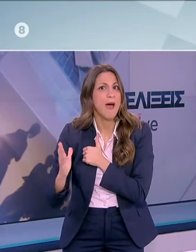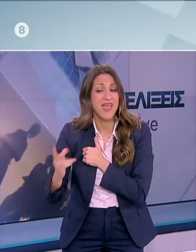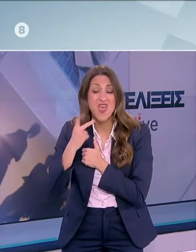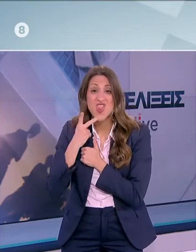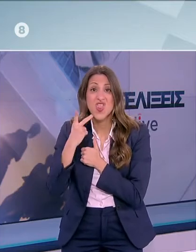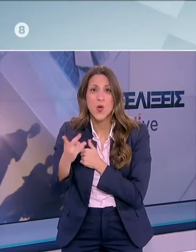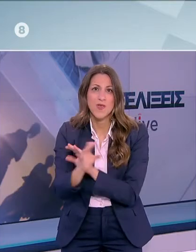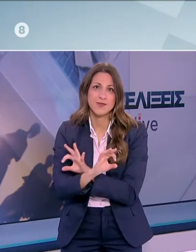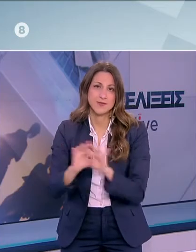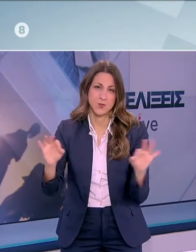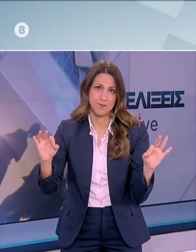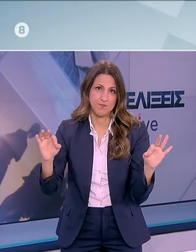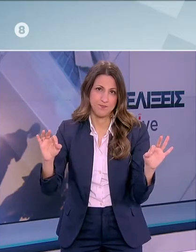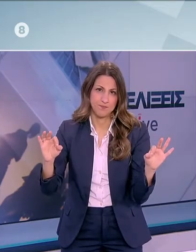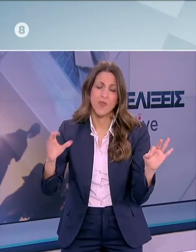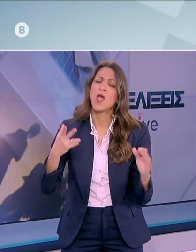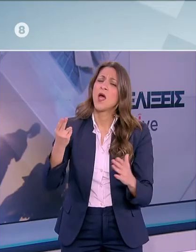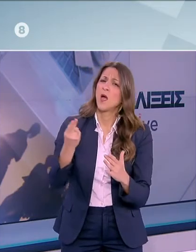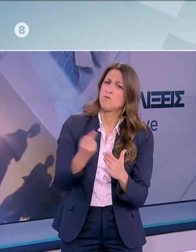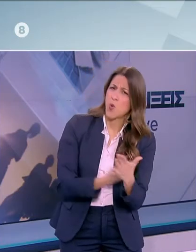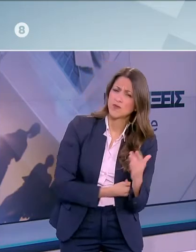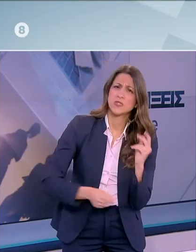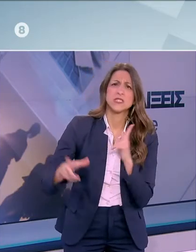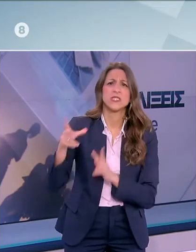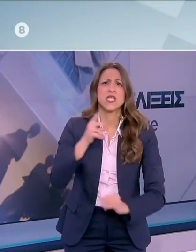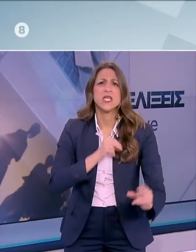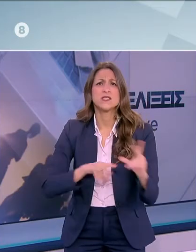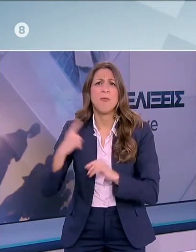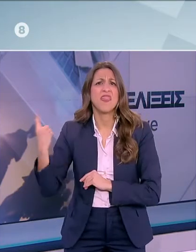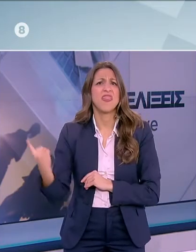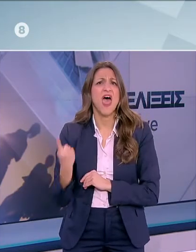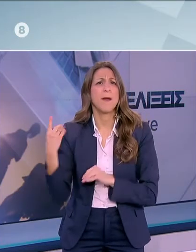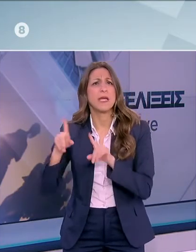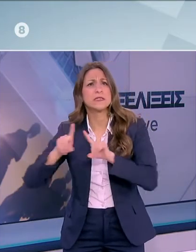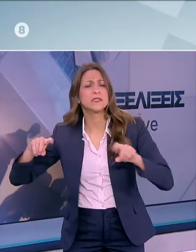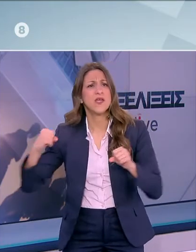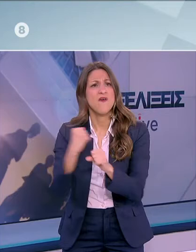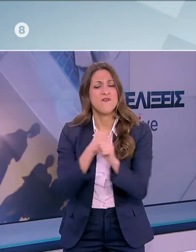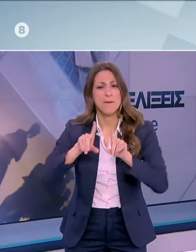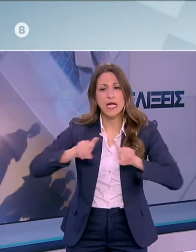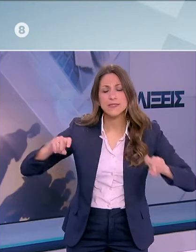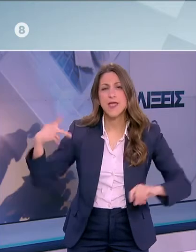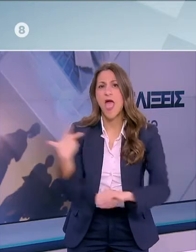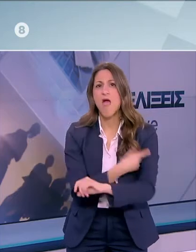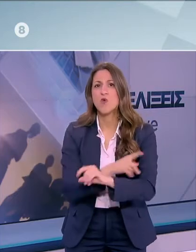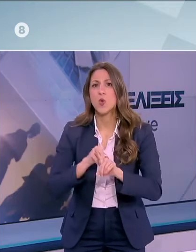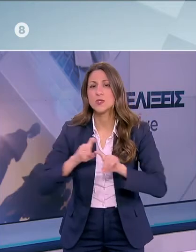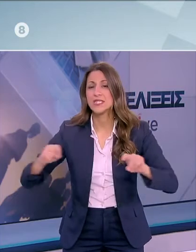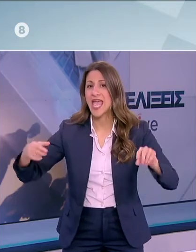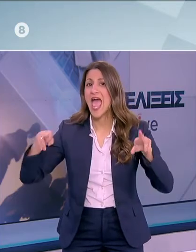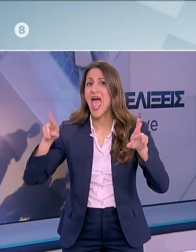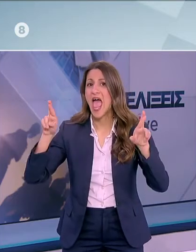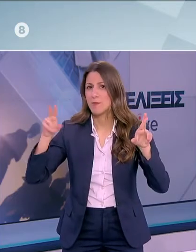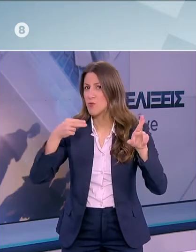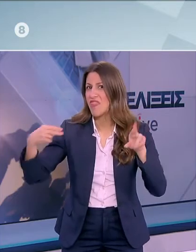Ακούγεται όλο και περισσότερο συζήτηση για θεραπευτικά σχήματα και εμβόλια. Εμείς ελπίζουμε να έχουμε περισσότερα ενθαρρυντικά νέα τις επόμενες εβδομάδες για τα